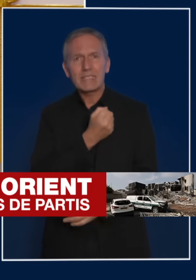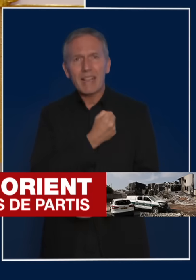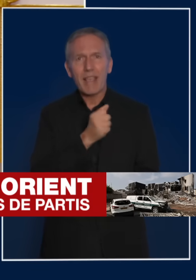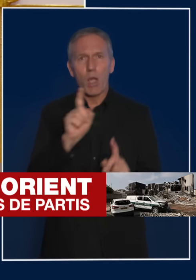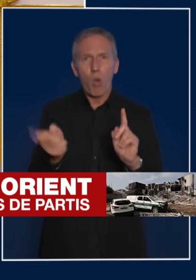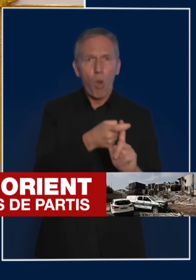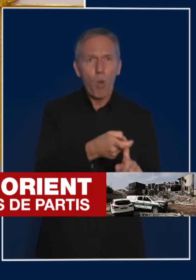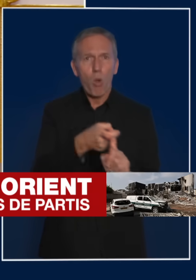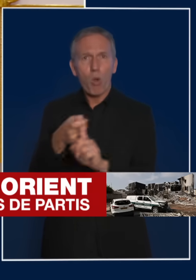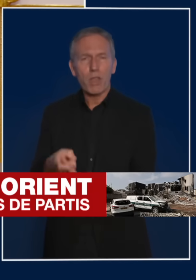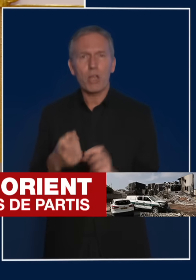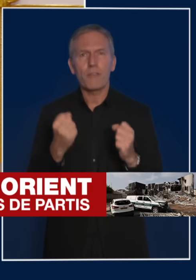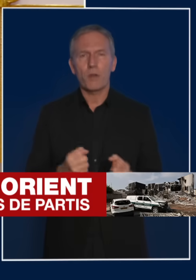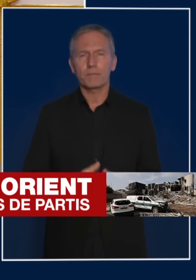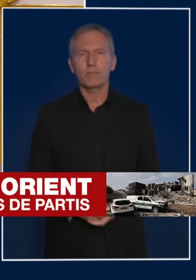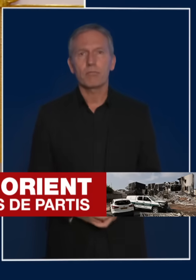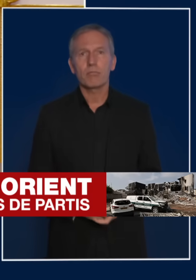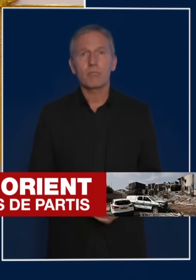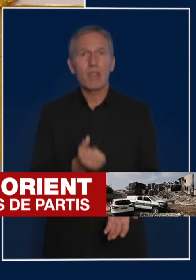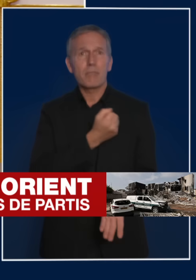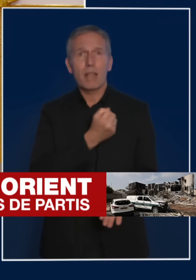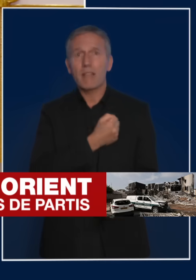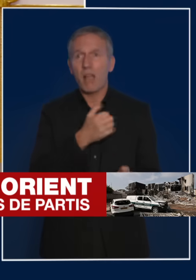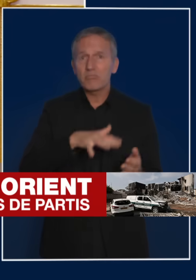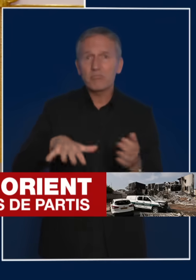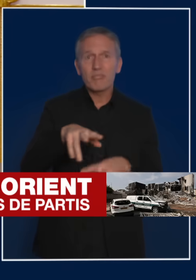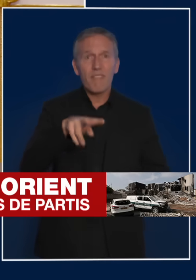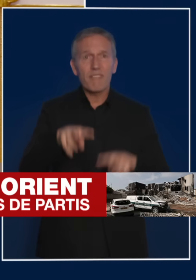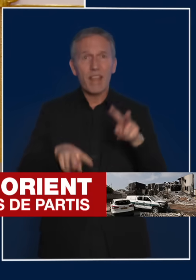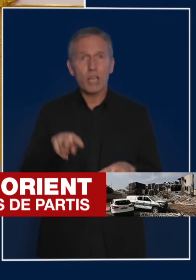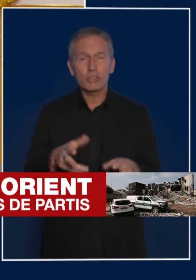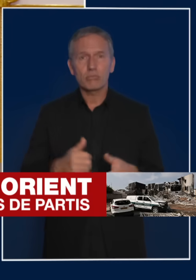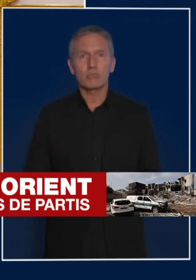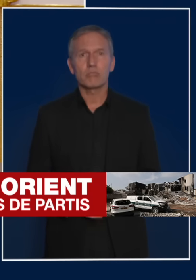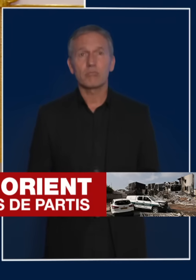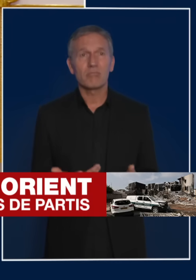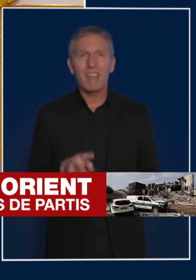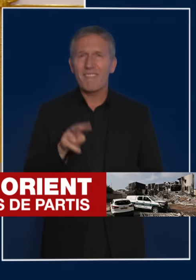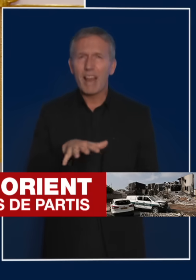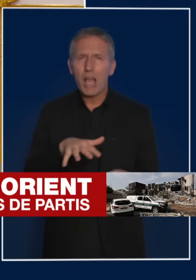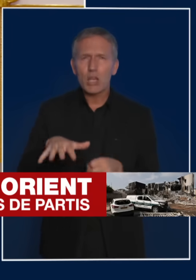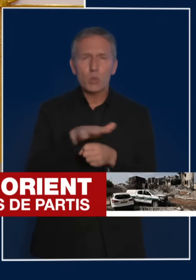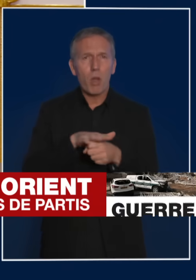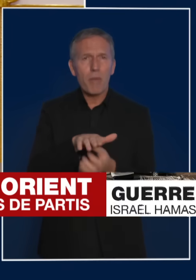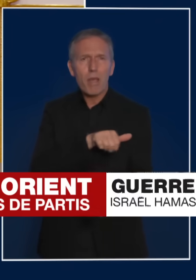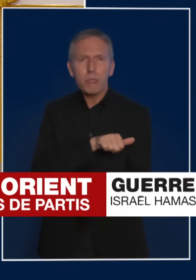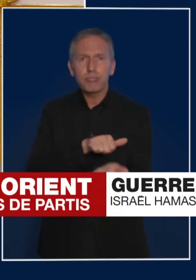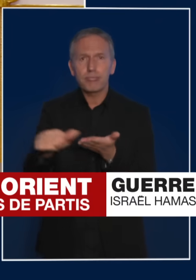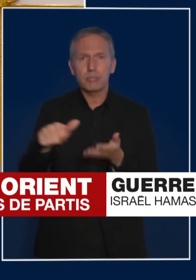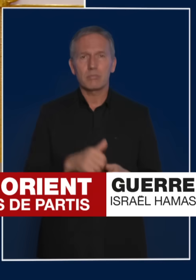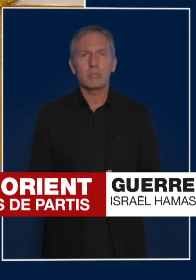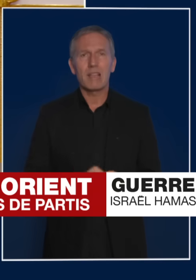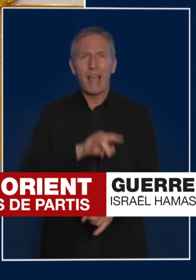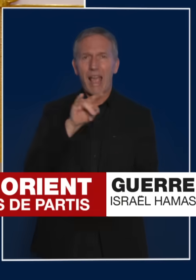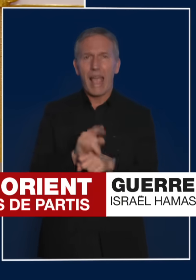en otage des massacres de kibuts des villages entiers décimés une haine